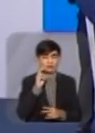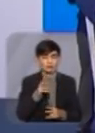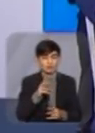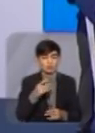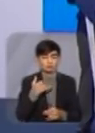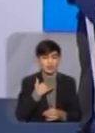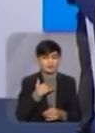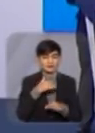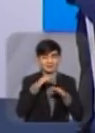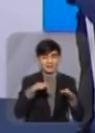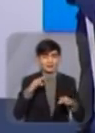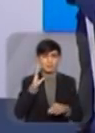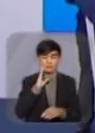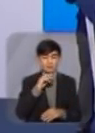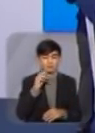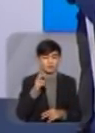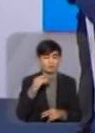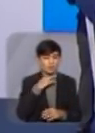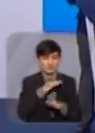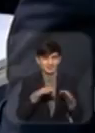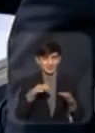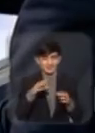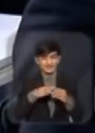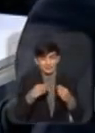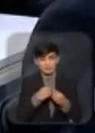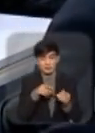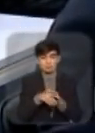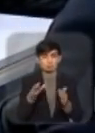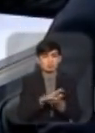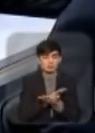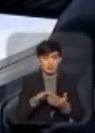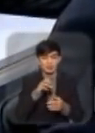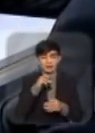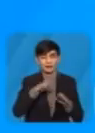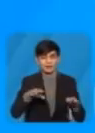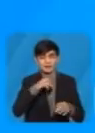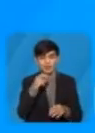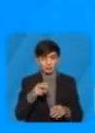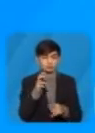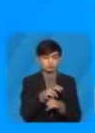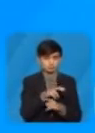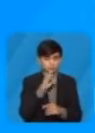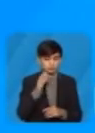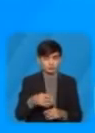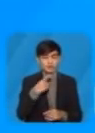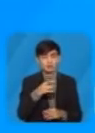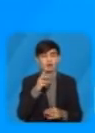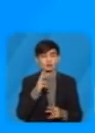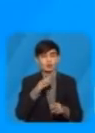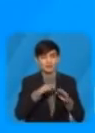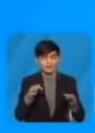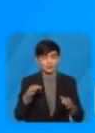нас дети из многодетных семей бесплатно посещают детские сады. Все дети из многодетных малообеспеченных семей